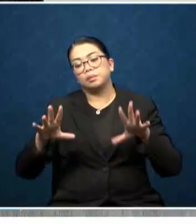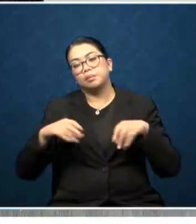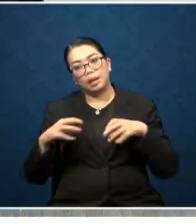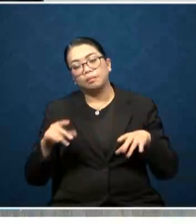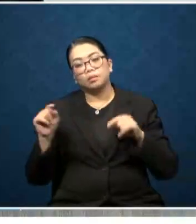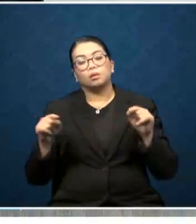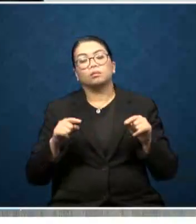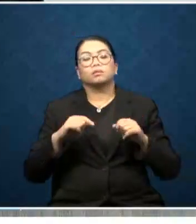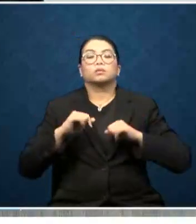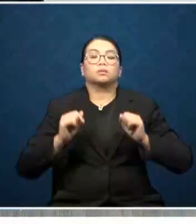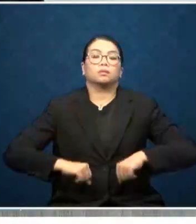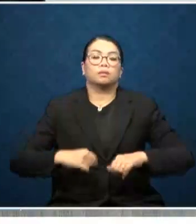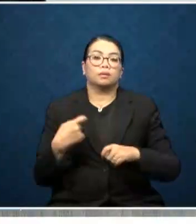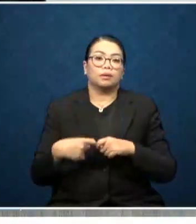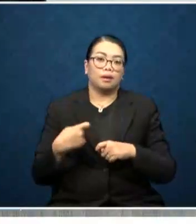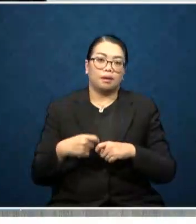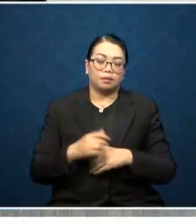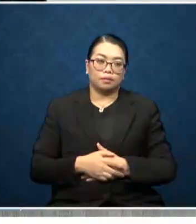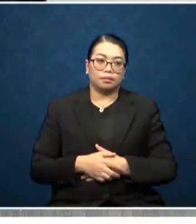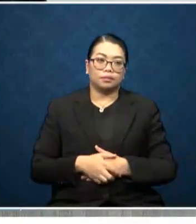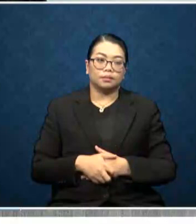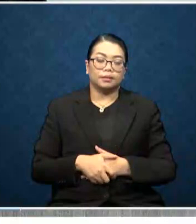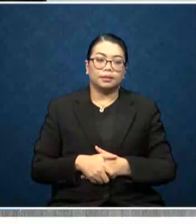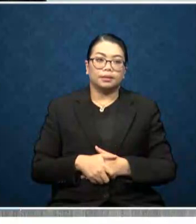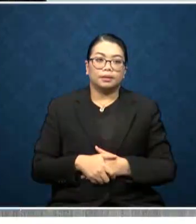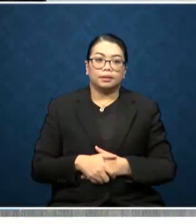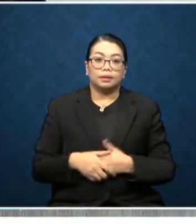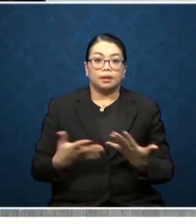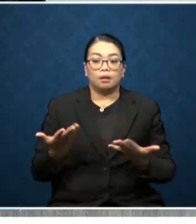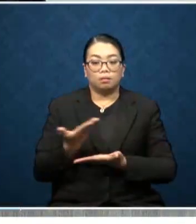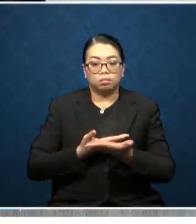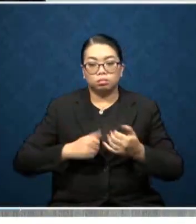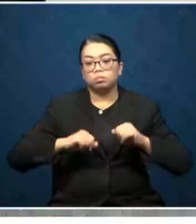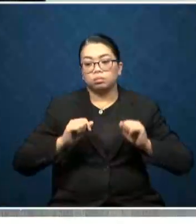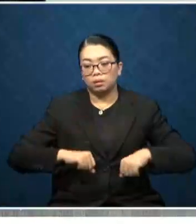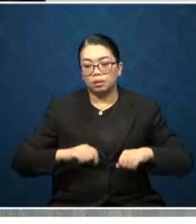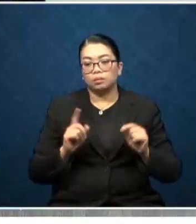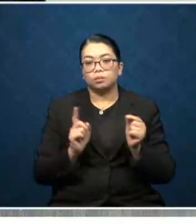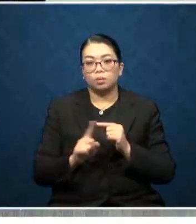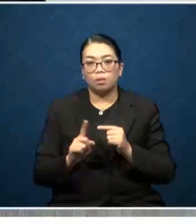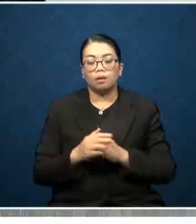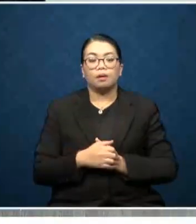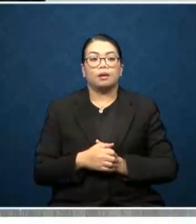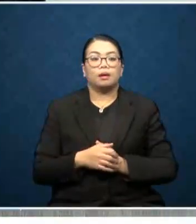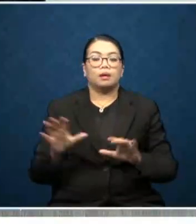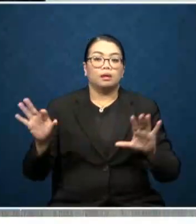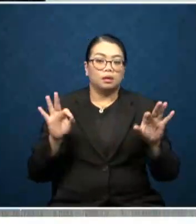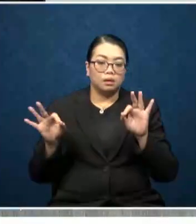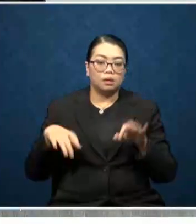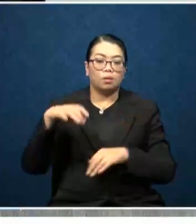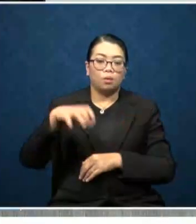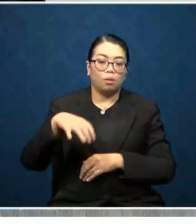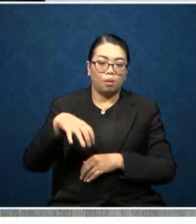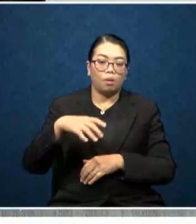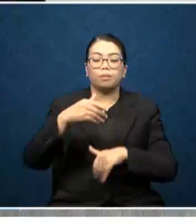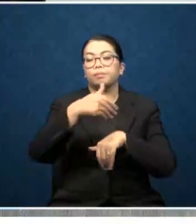ว่ามันหาข้อยุติได้แล้วขณะในขณะเดียวกันจะหาข้อยุติบนประเด็นที่จะเอาสิ่งที่เกิดขึ้นในองค์กรออกไป